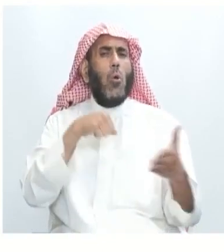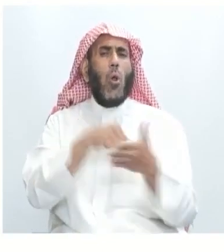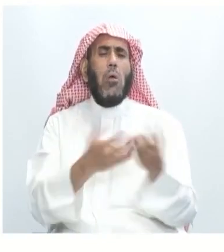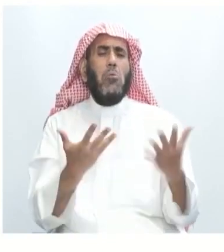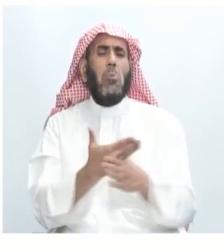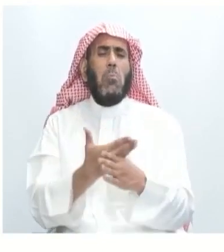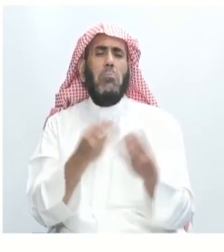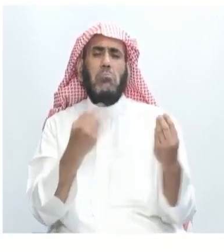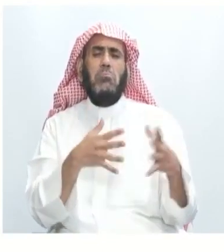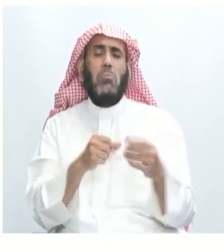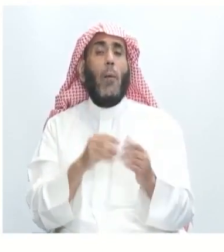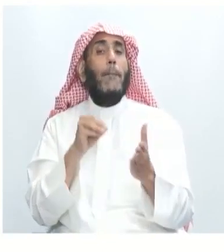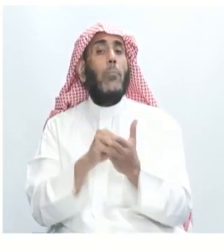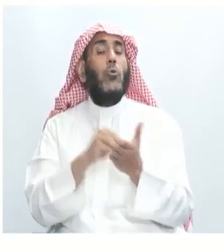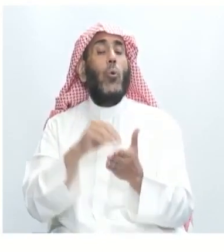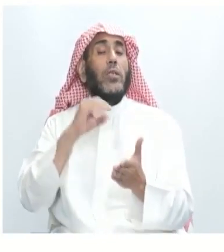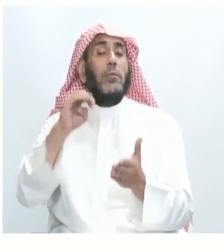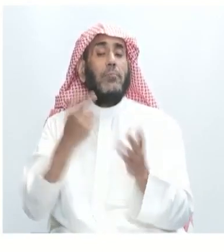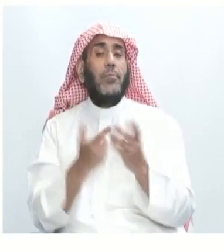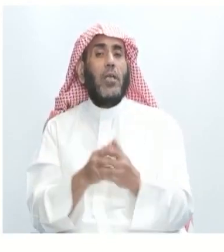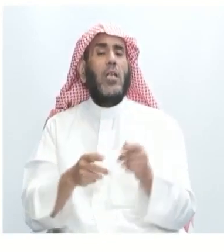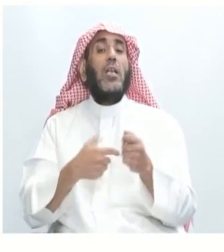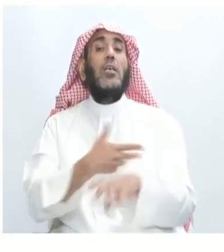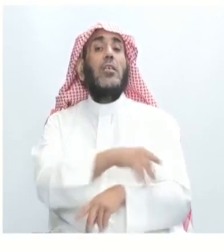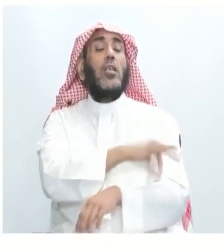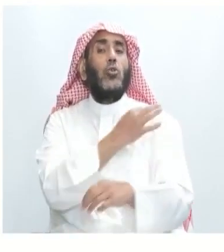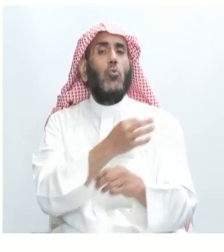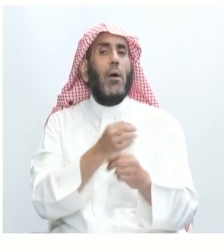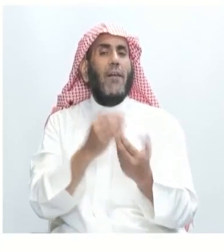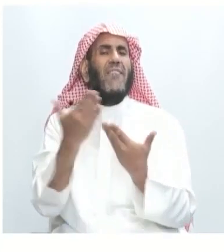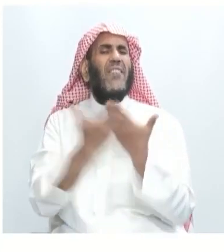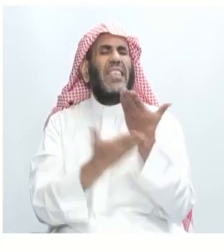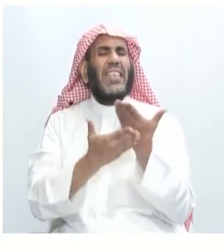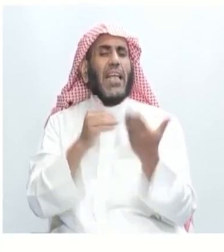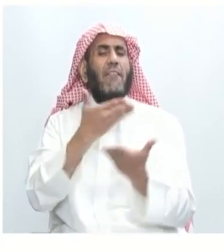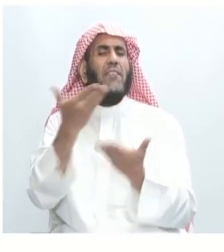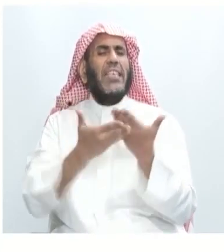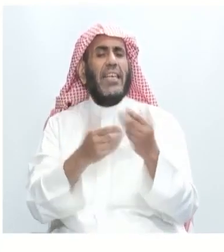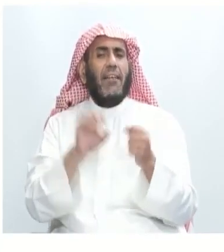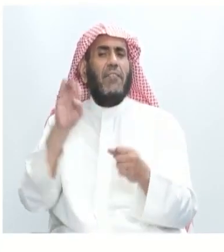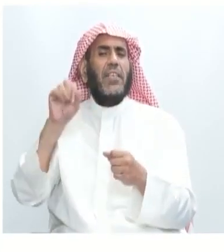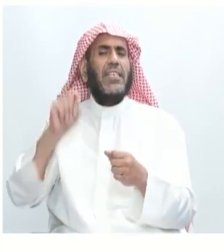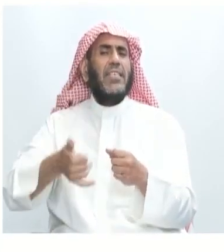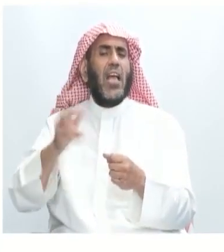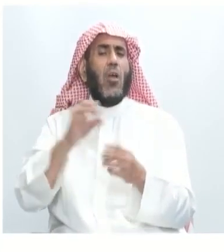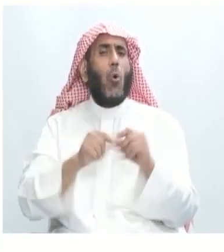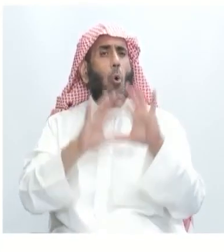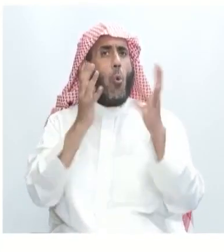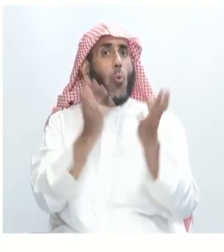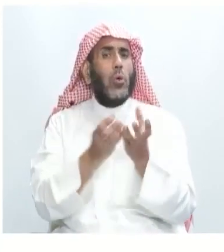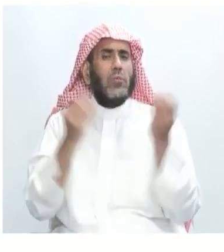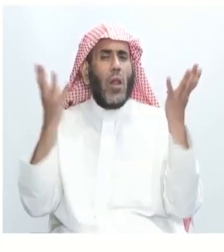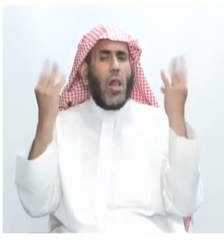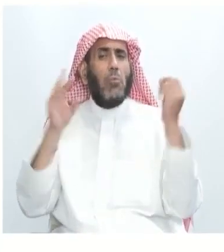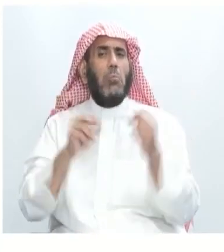هذه من محتوى الاجابه كذلك مثلا تجربه فيزيائيه لو قلنا تجربه فيزيائيه وهذا كله في مجالات الوصف العلمي فان